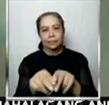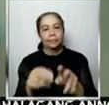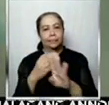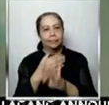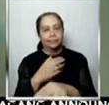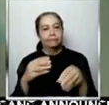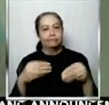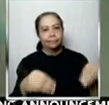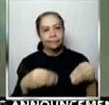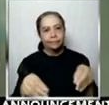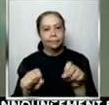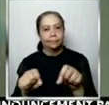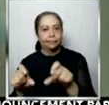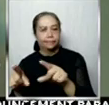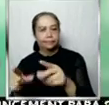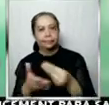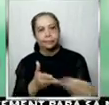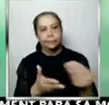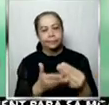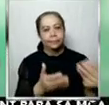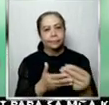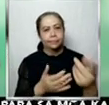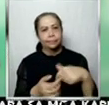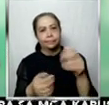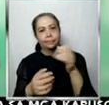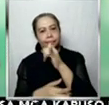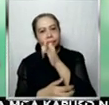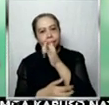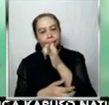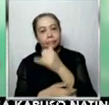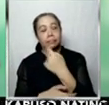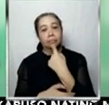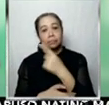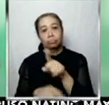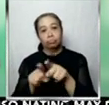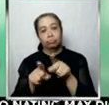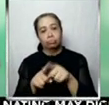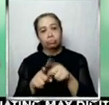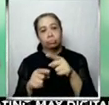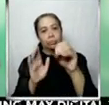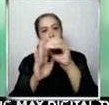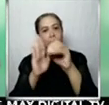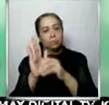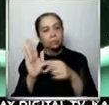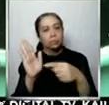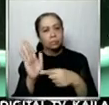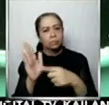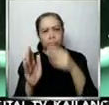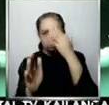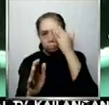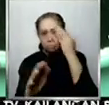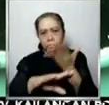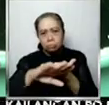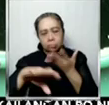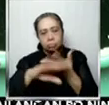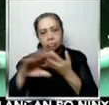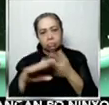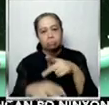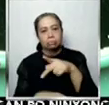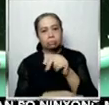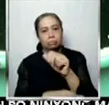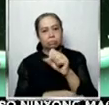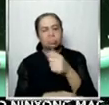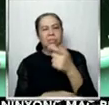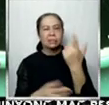pagbebenta, pagbili at pagkonsumo ng alak. Sagot din daw ang ordinansa sa apila ng mga taga-Pasay. Pantanggal din